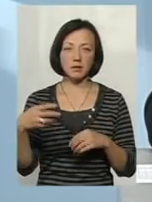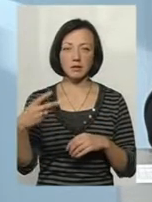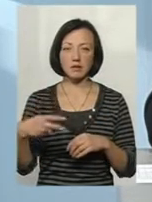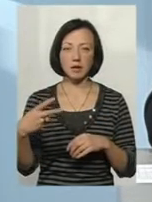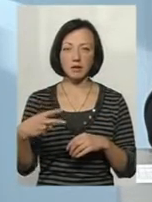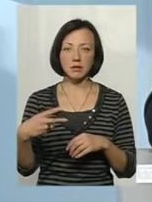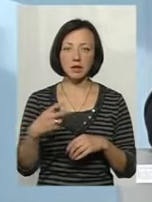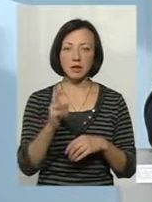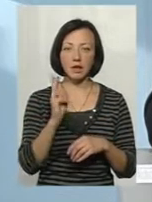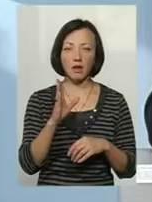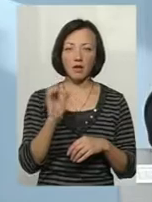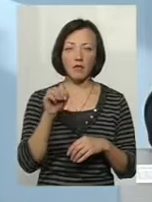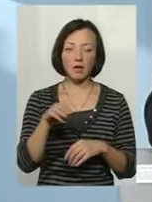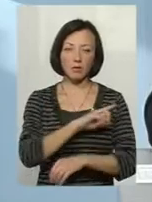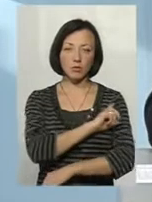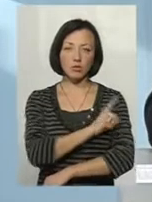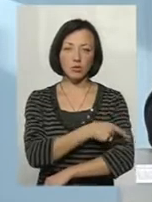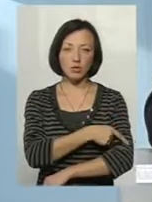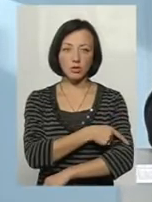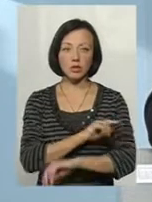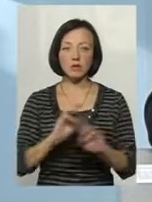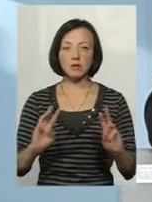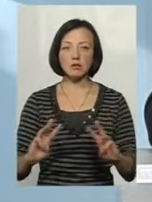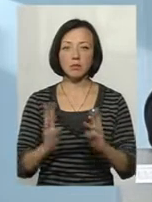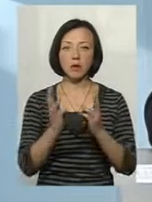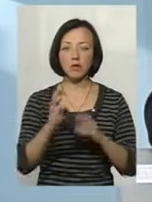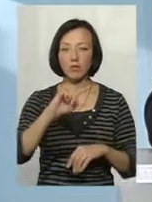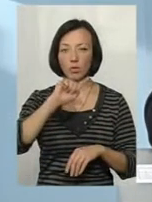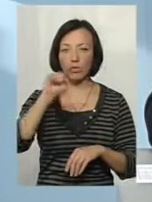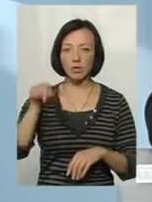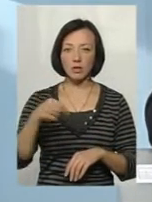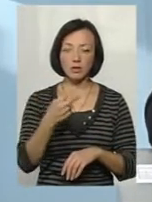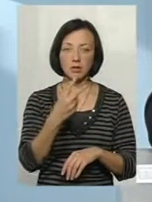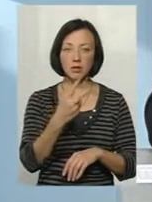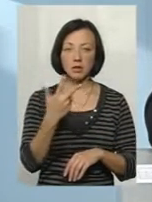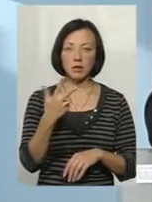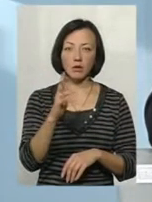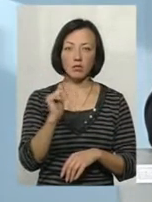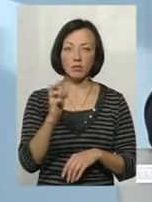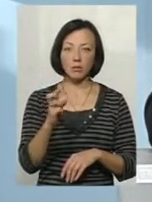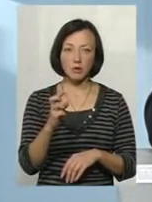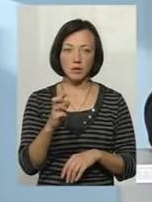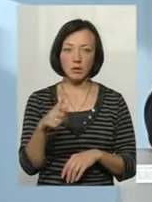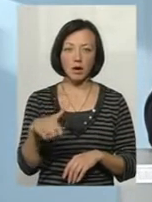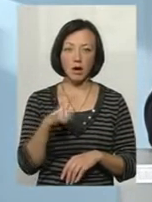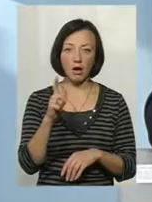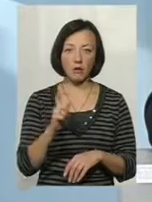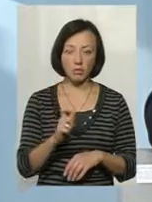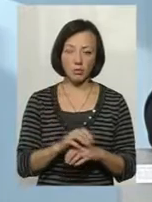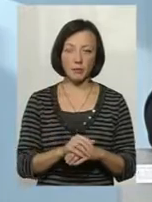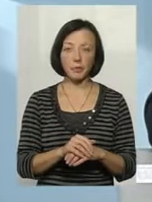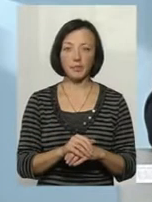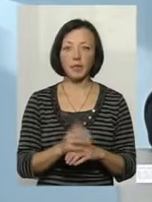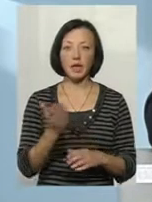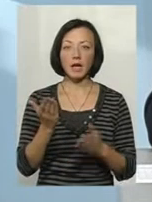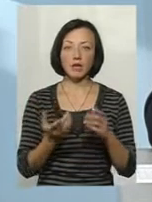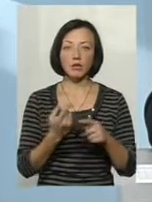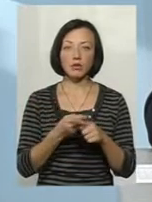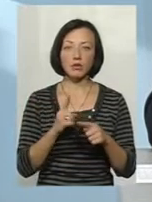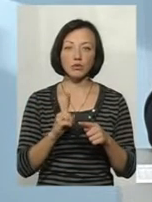15-20 кВт потужності, спалює в годину 2-3 кубічних метра газу. Якщо